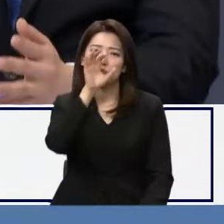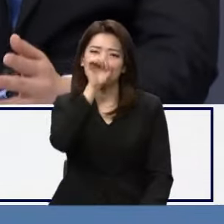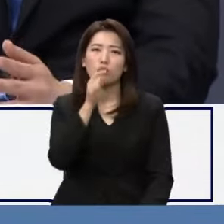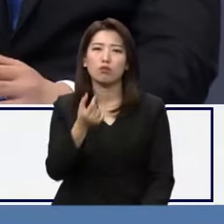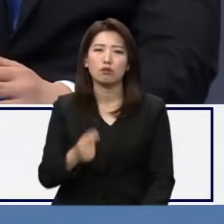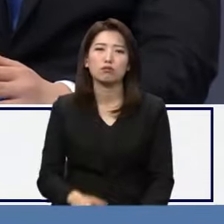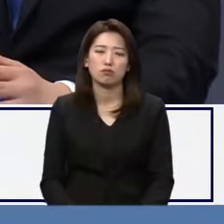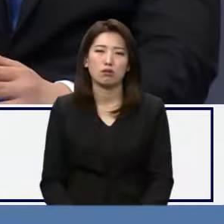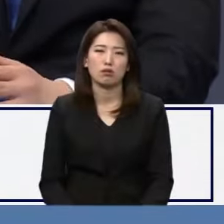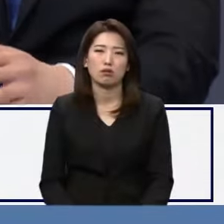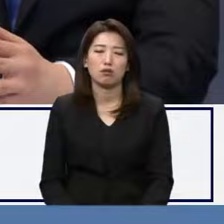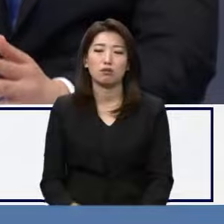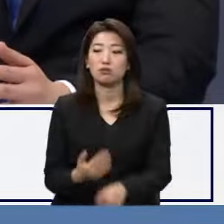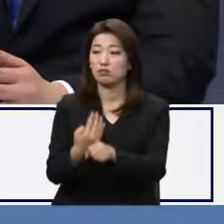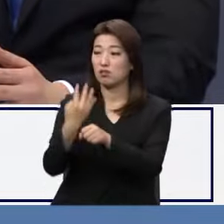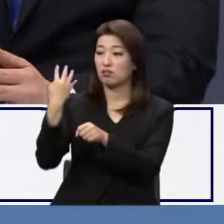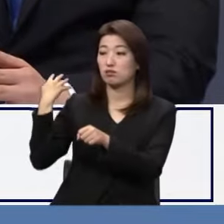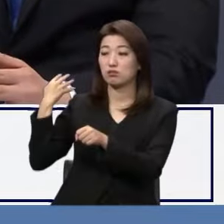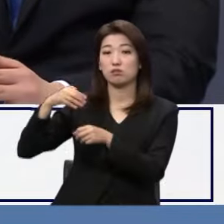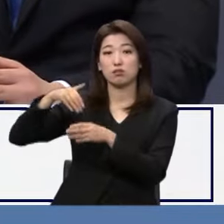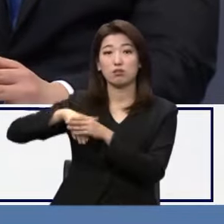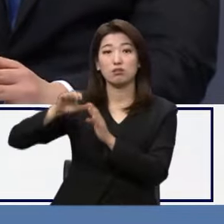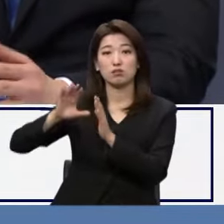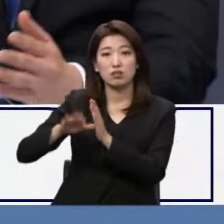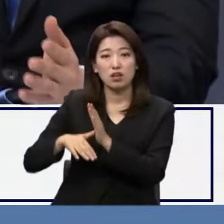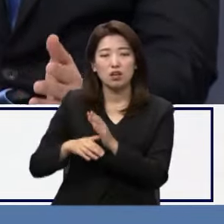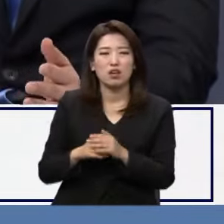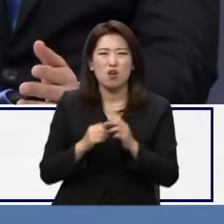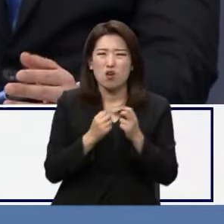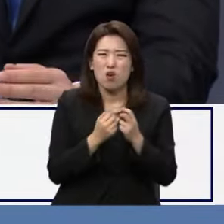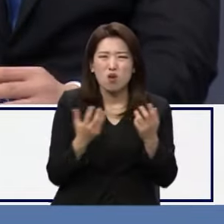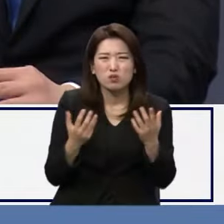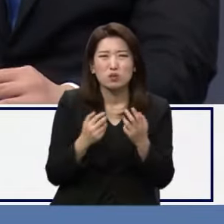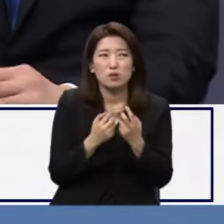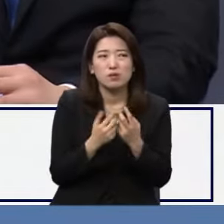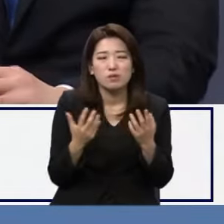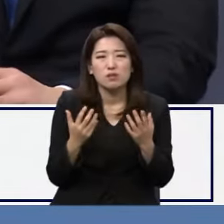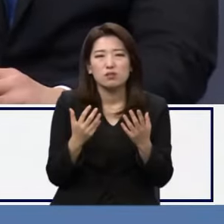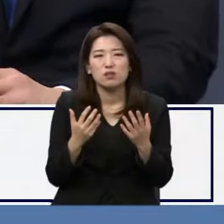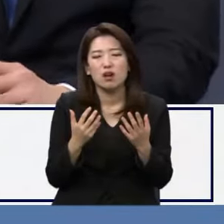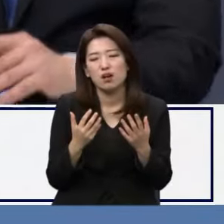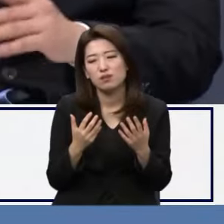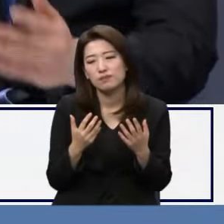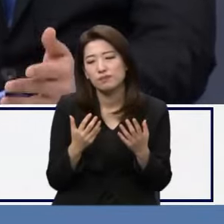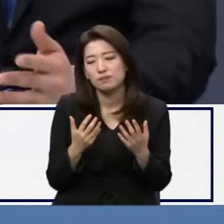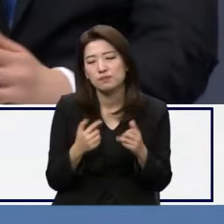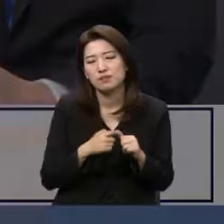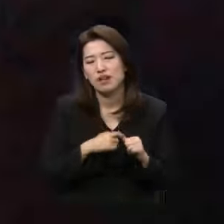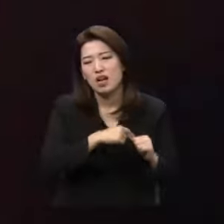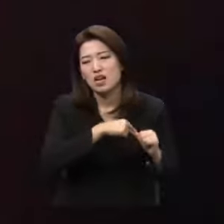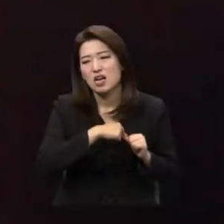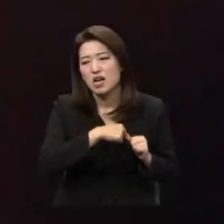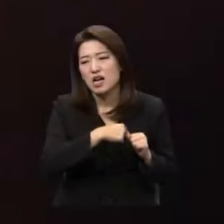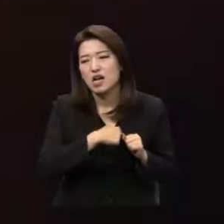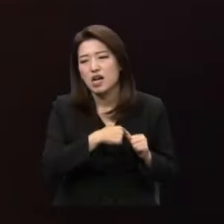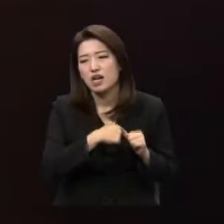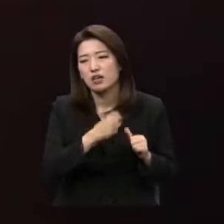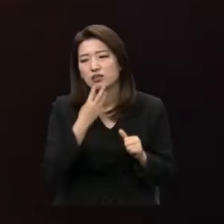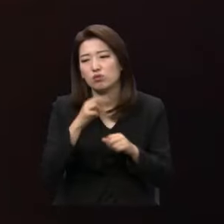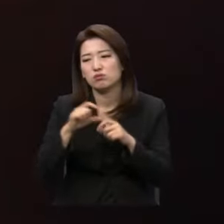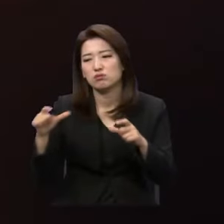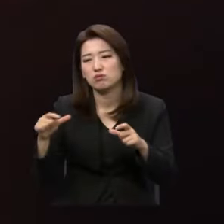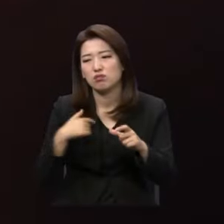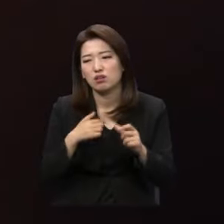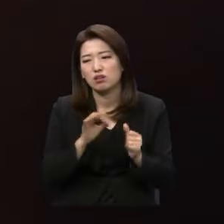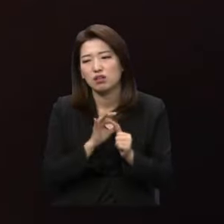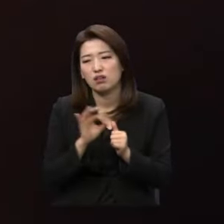이윤 의원 이라든가 김재 의원 이라든가 몇선 다선 의원들이 갑자기 수도권에 가라 이렇게 해버리니까 당황을 하고